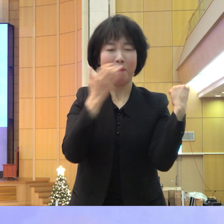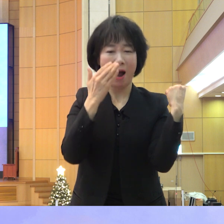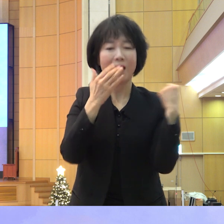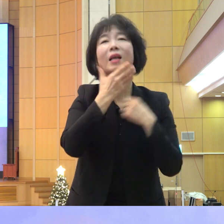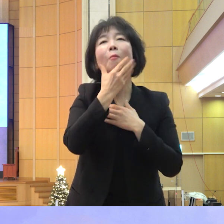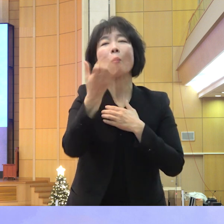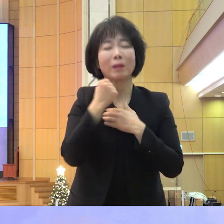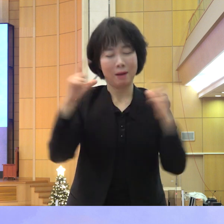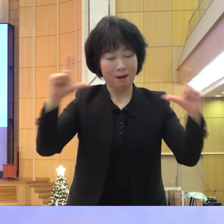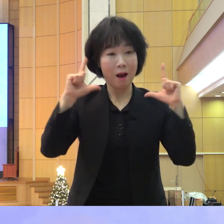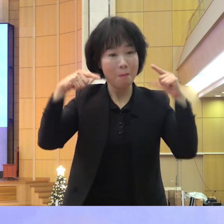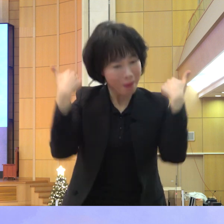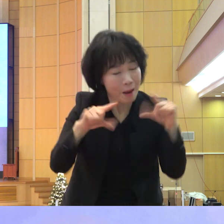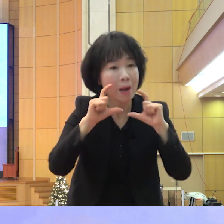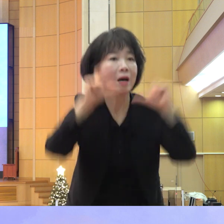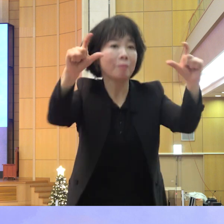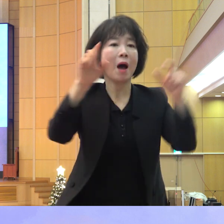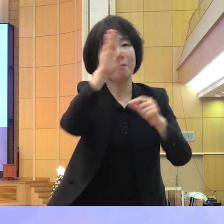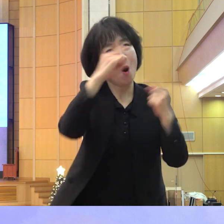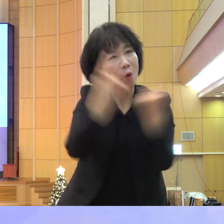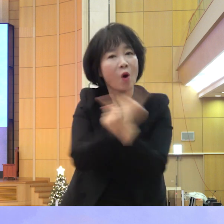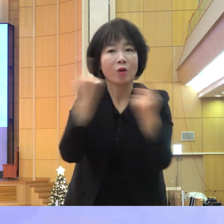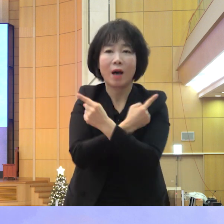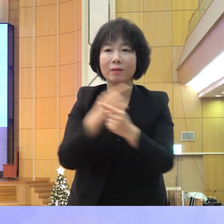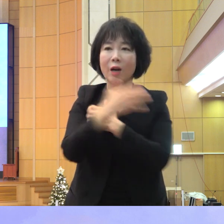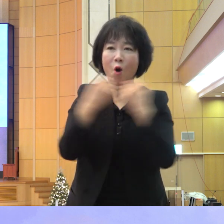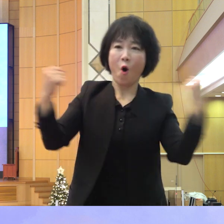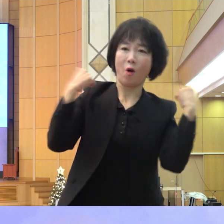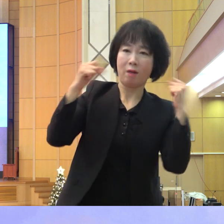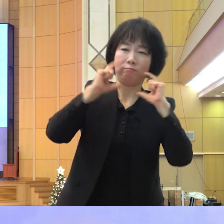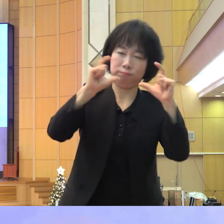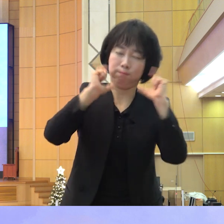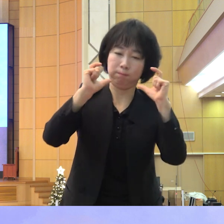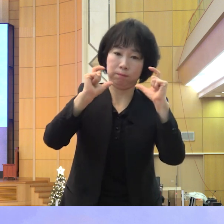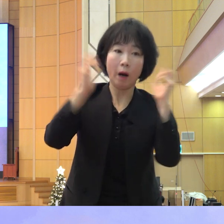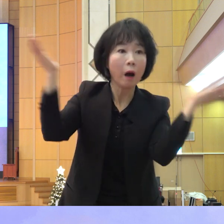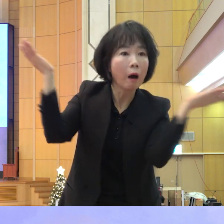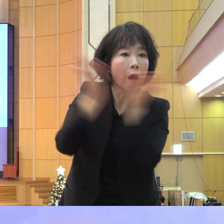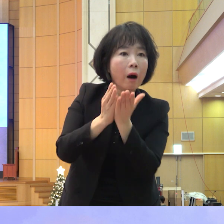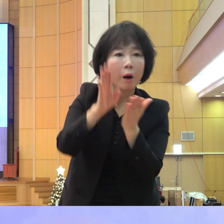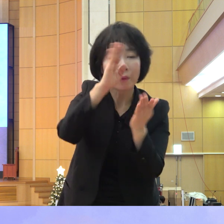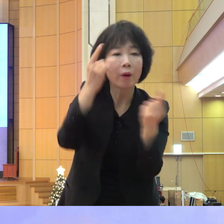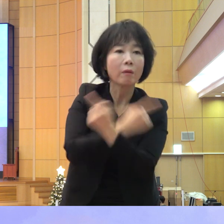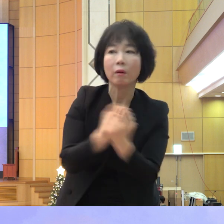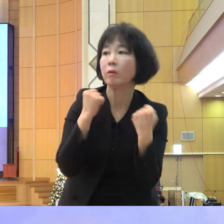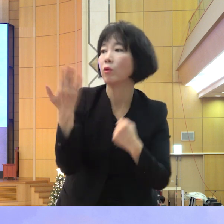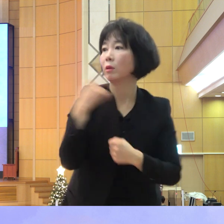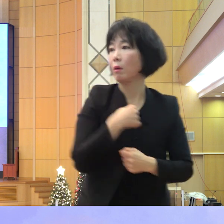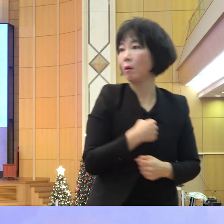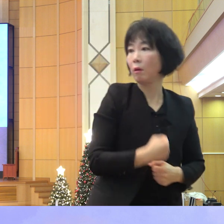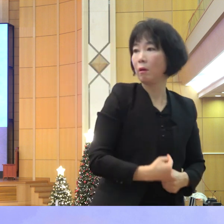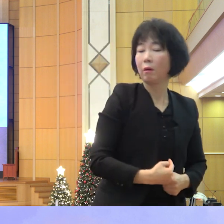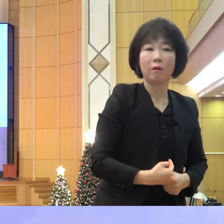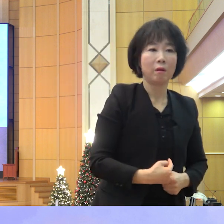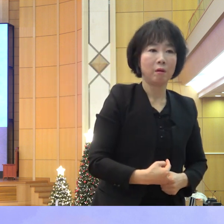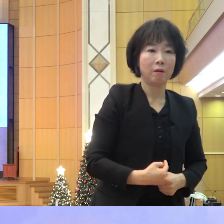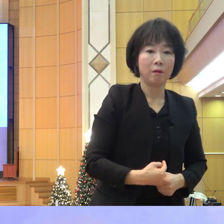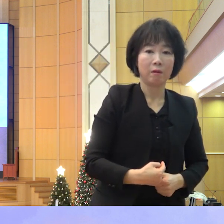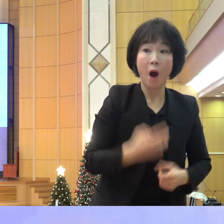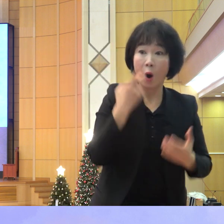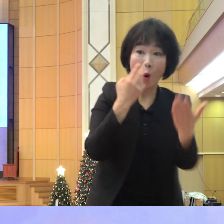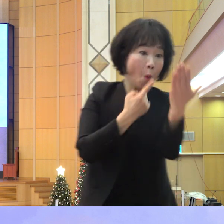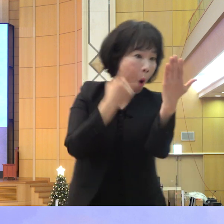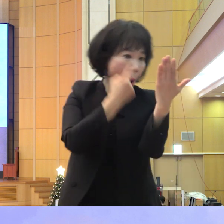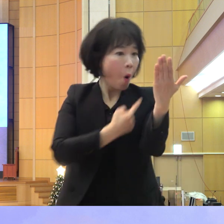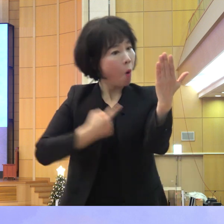유자인은 복받았다. 맨날 낫다 건강하다를 부르셨대요. 그리고 건강한 모습을 보는 거예요. 그런데 옆에서